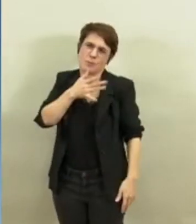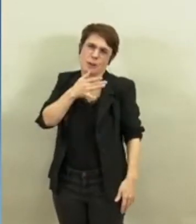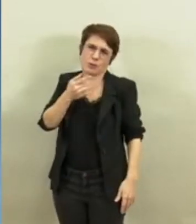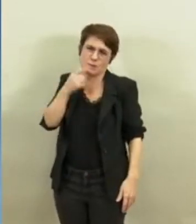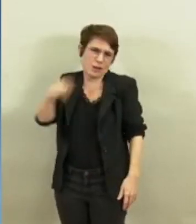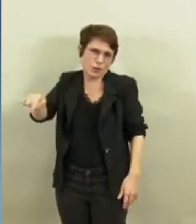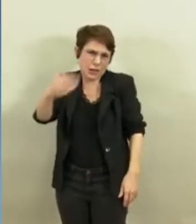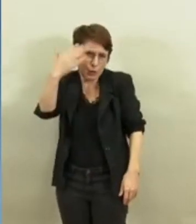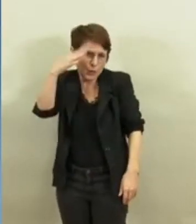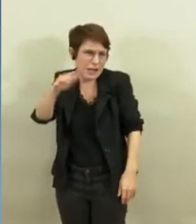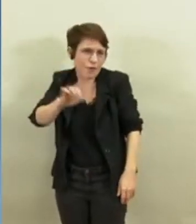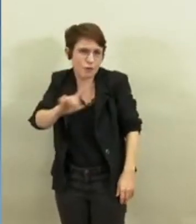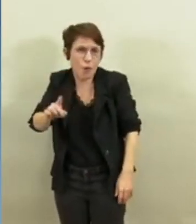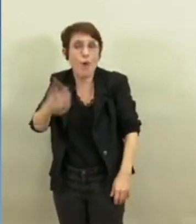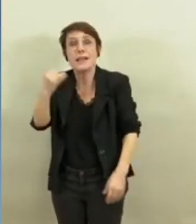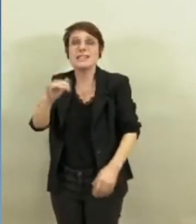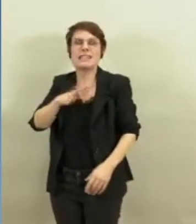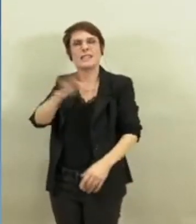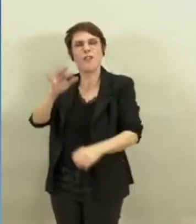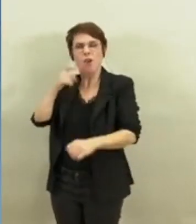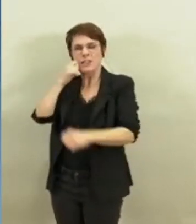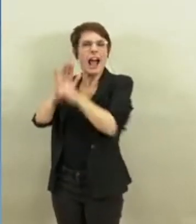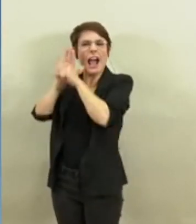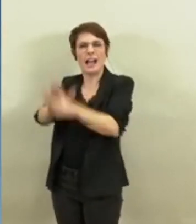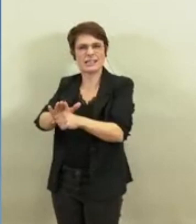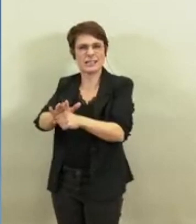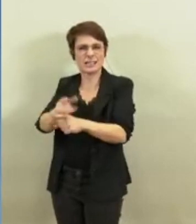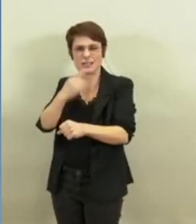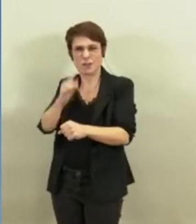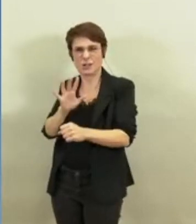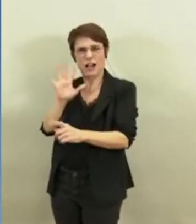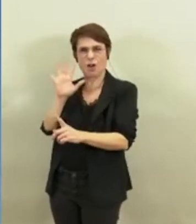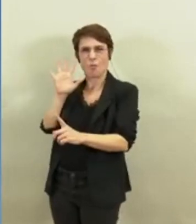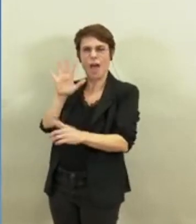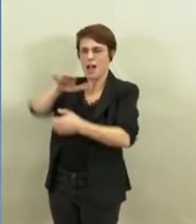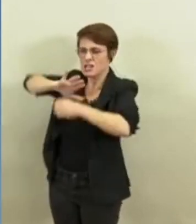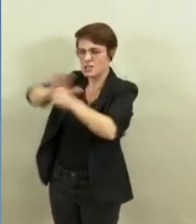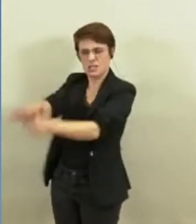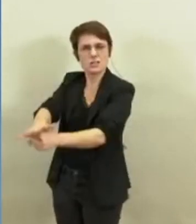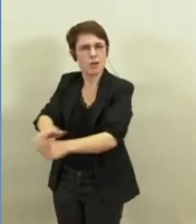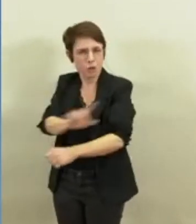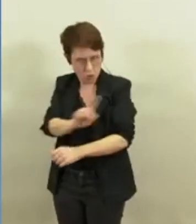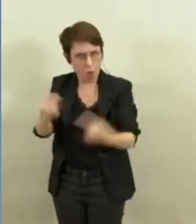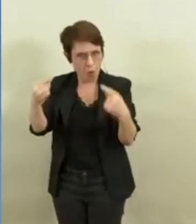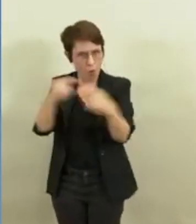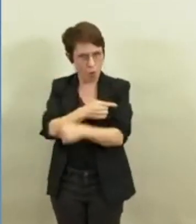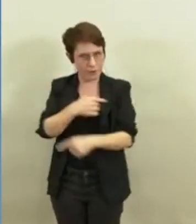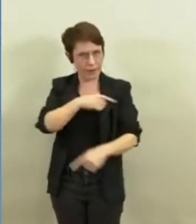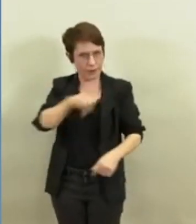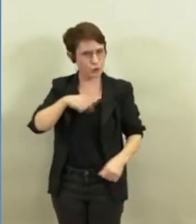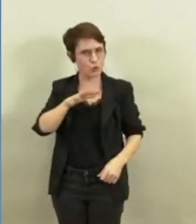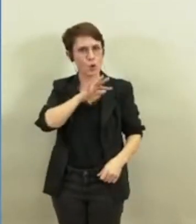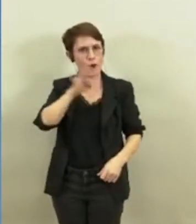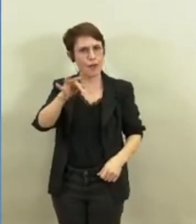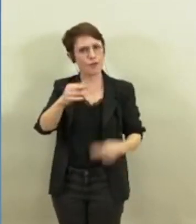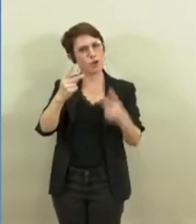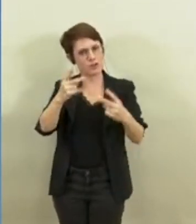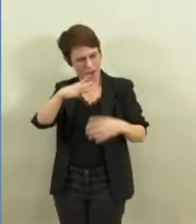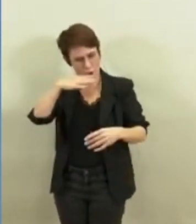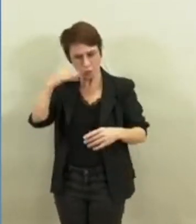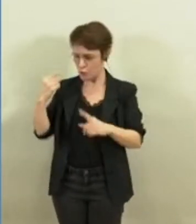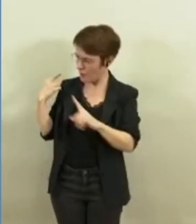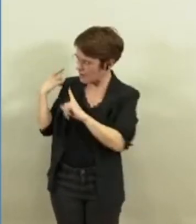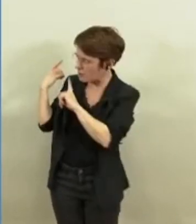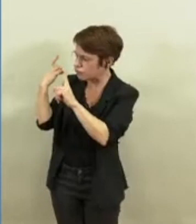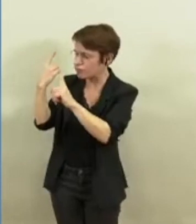qui serait là pour les étrangler? S'ils viennent ici, c'est au contraire parce que nous avons des valeurs humaines partagées depuis des décennies, et